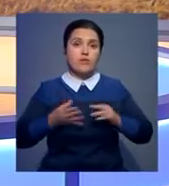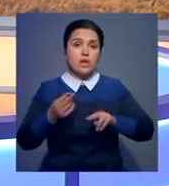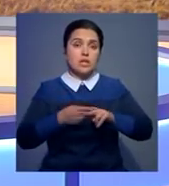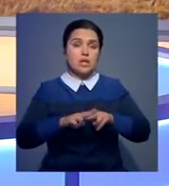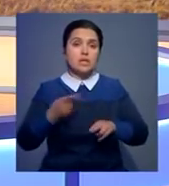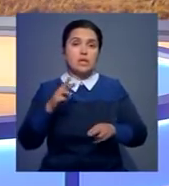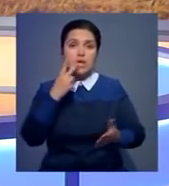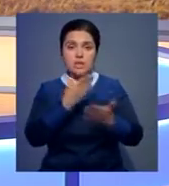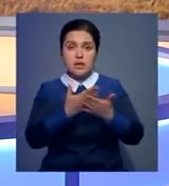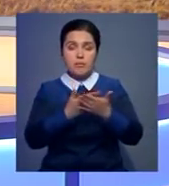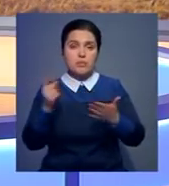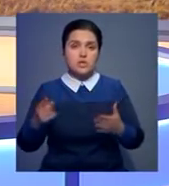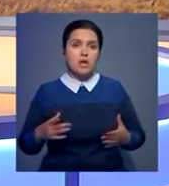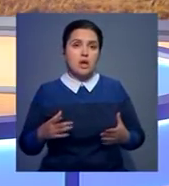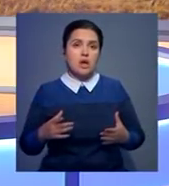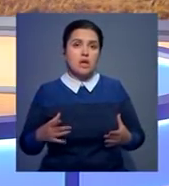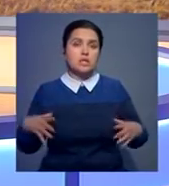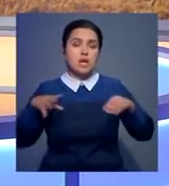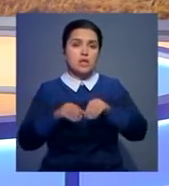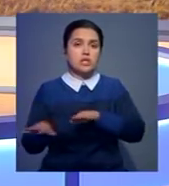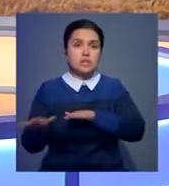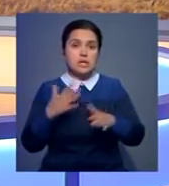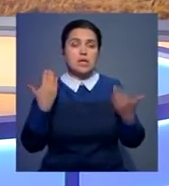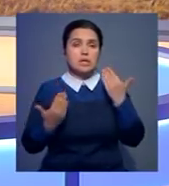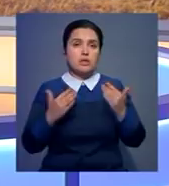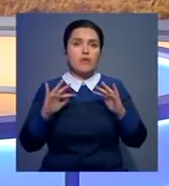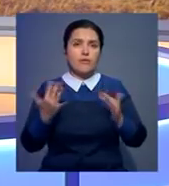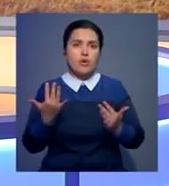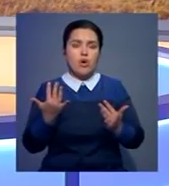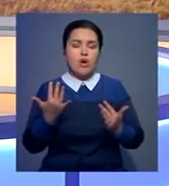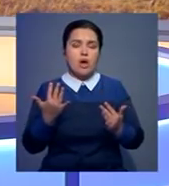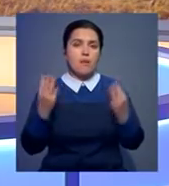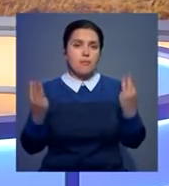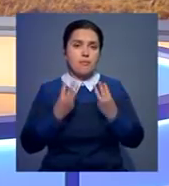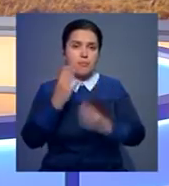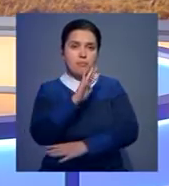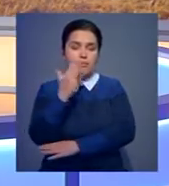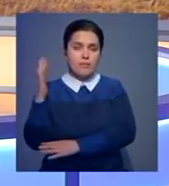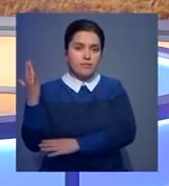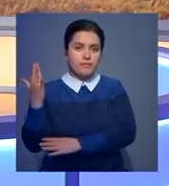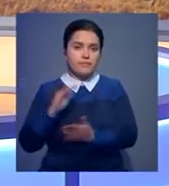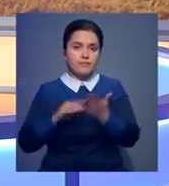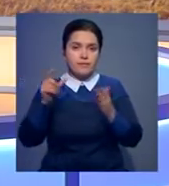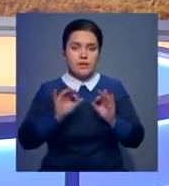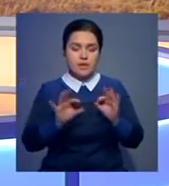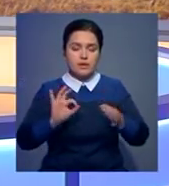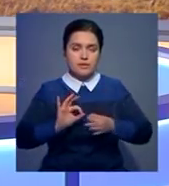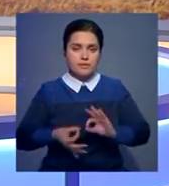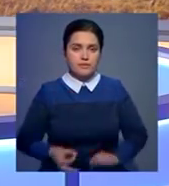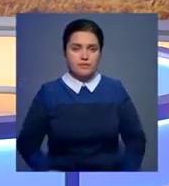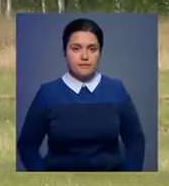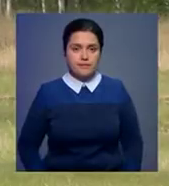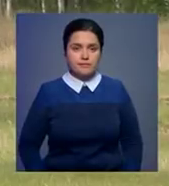И все это для демонстрации слаженных действий при лесных пожарах. О стараниях ЧСников расскажет Асхат Ниязов.